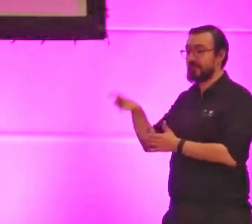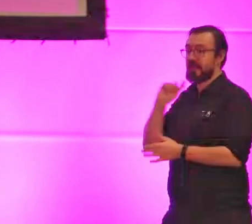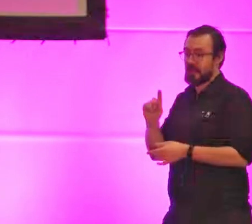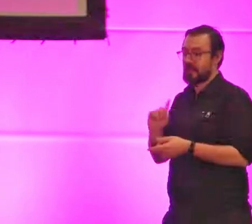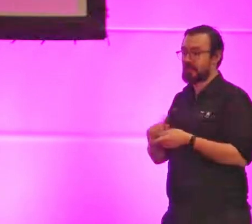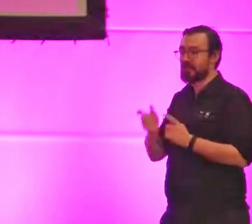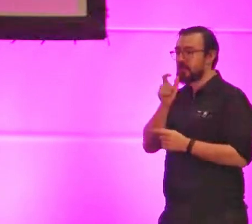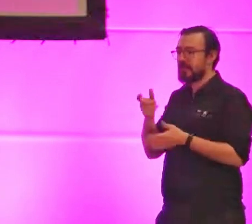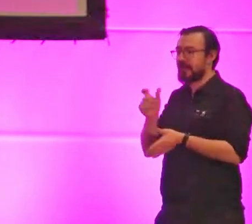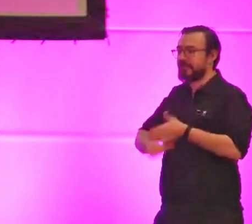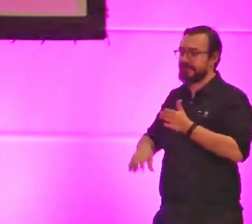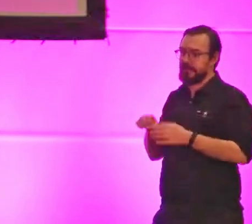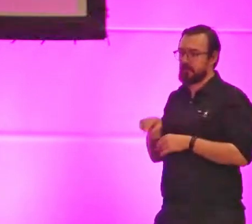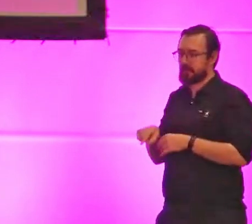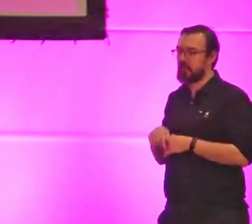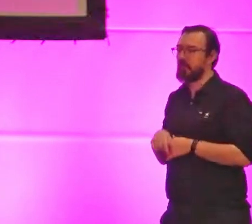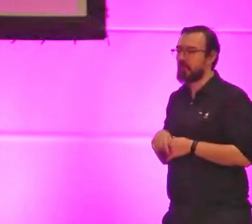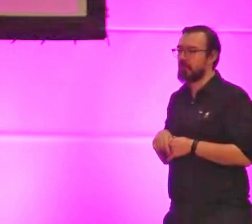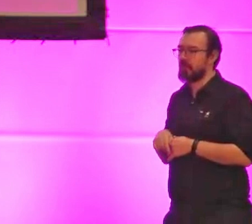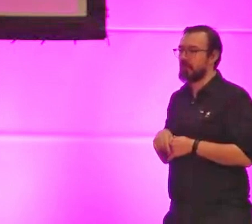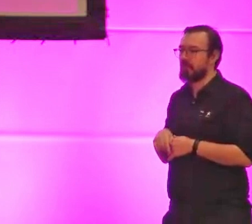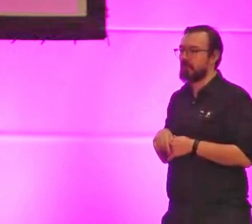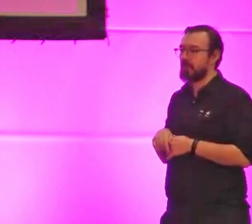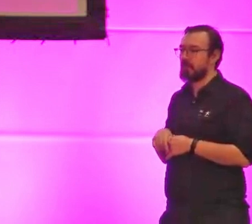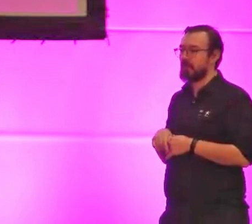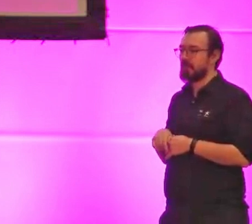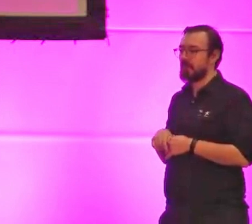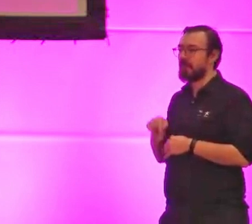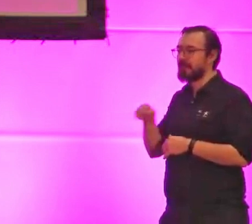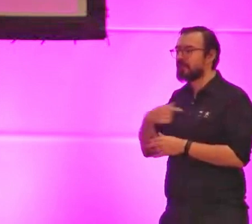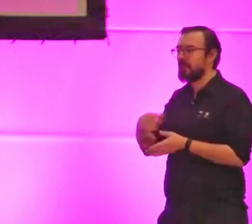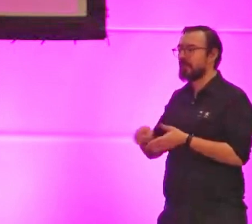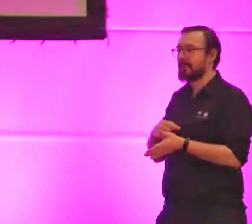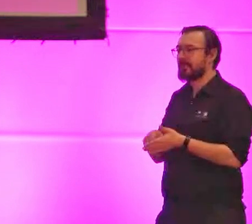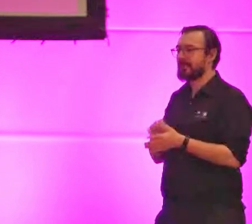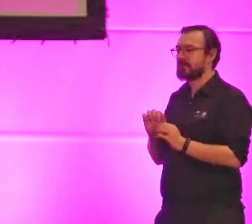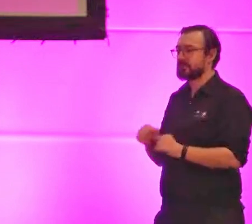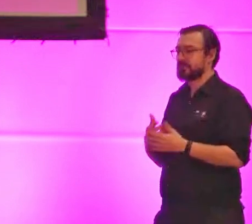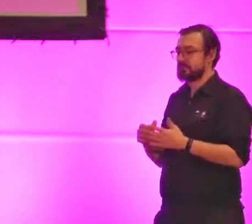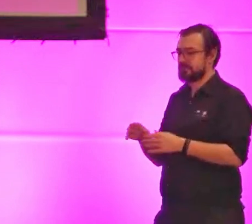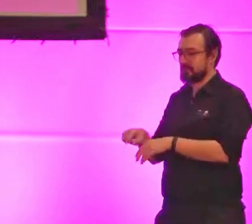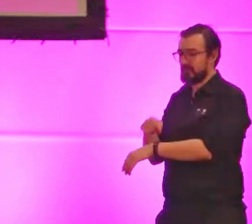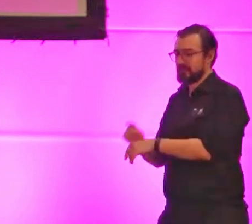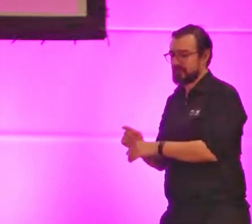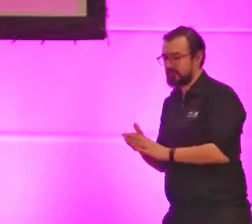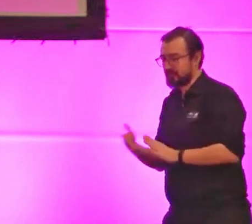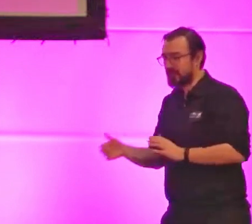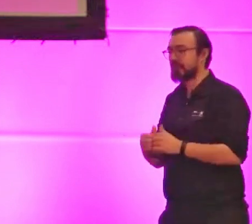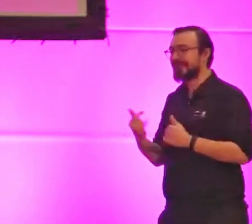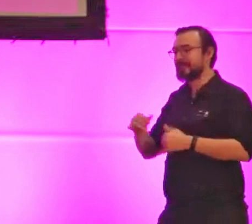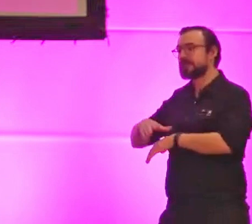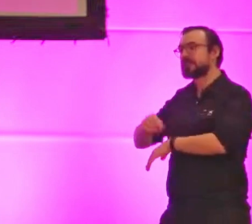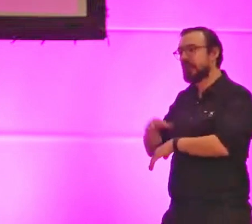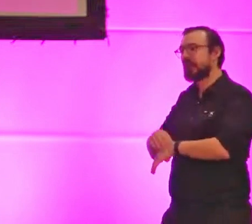veckan. Det stod en artikel om det. Och där menar jag att det har inte alls tagit lång tid. Däremot är vi